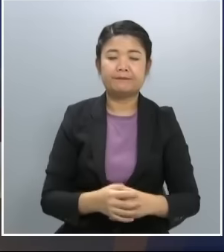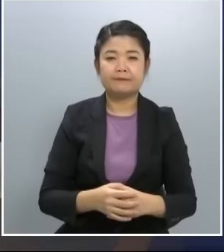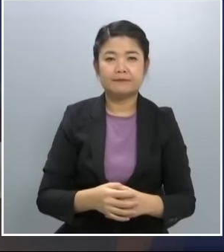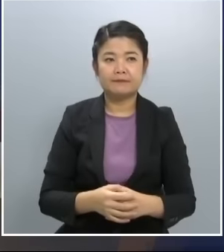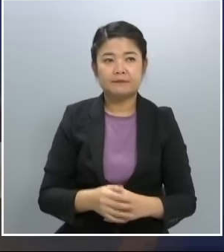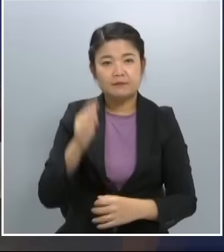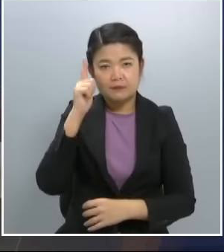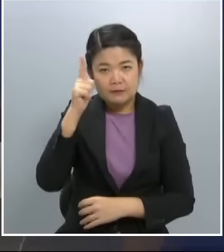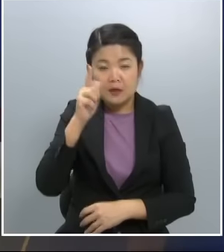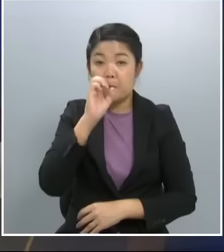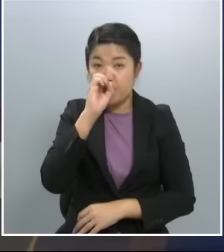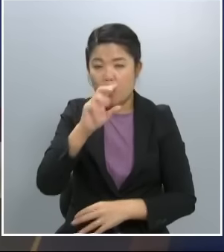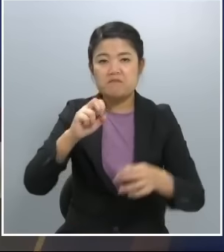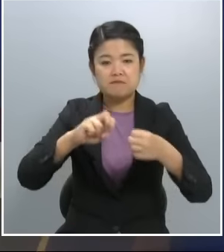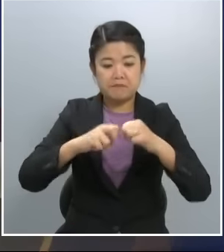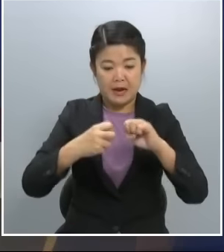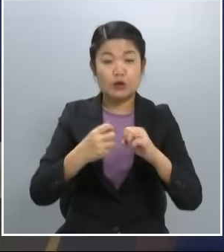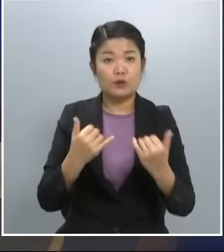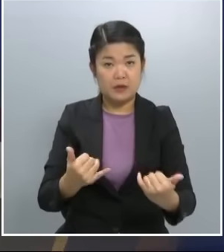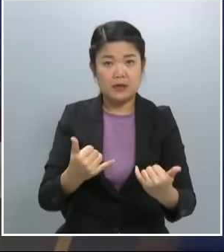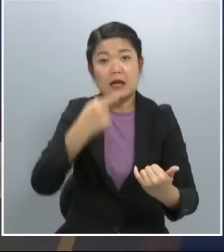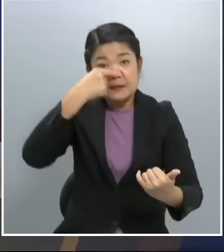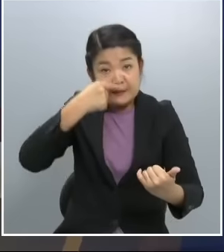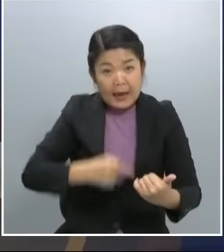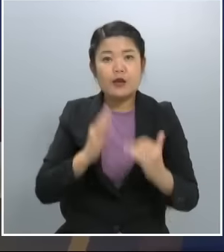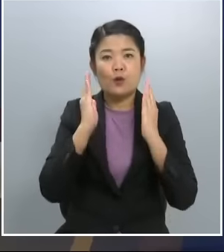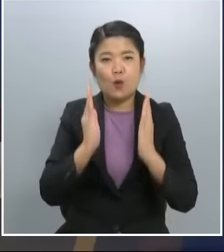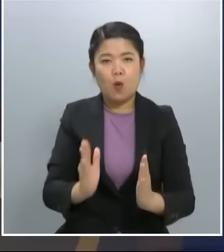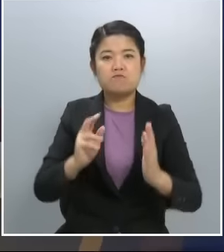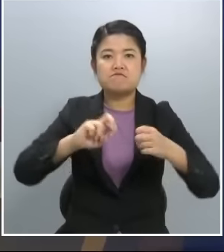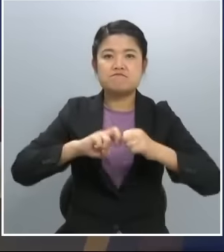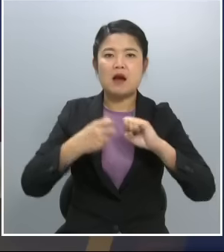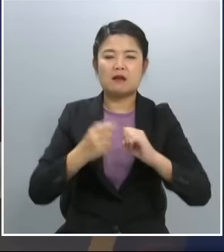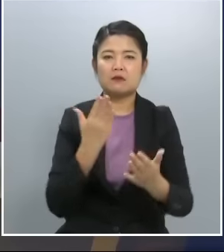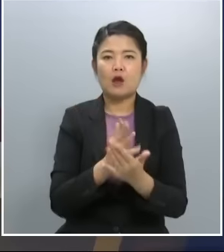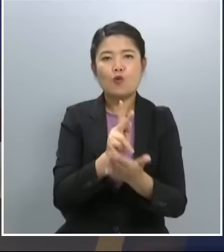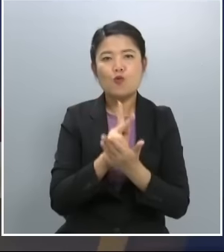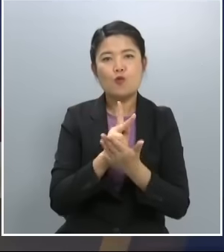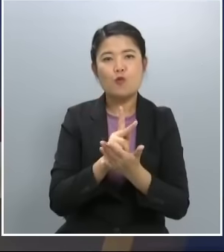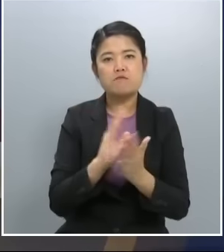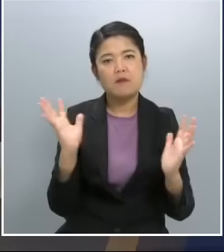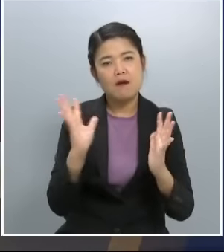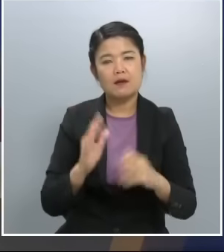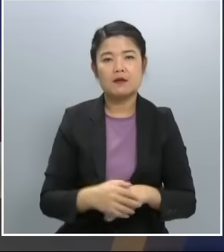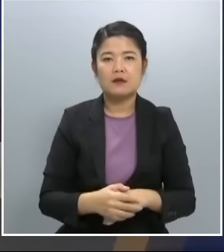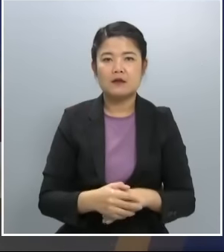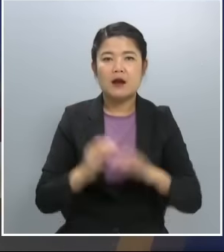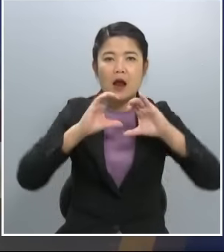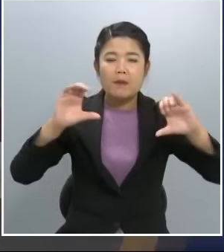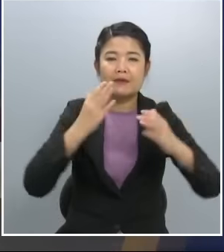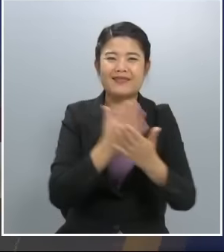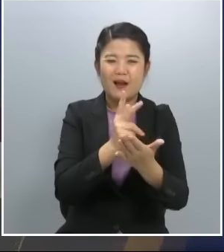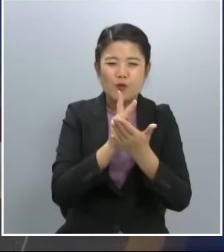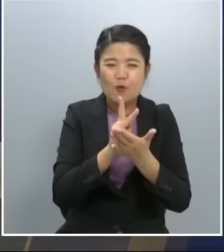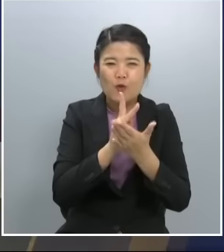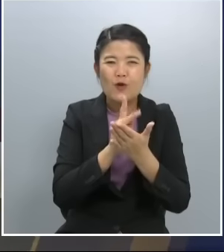ระบุปัญหาในขณะนี้คือคนไทยมีปัญหาใหญ่เรื่องหนี้รัฐเนี่ยแก้ไม่ยากถ้าทำให้